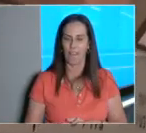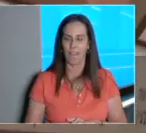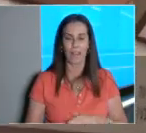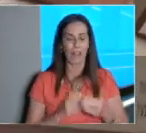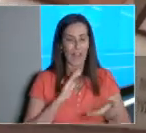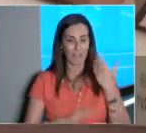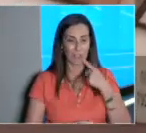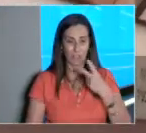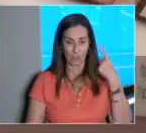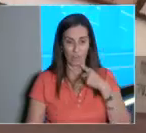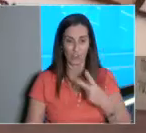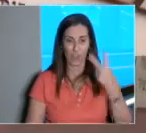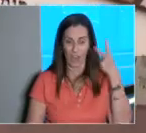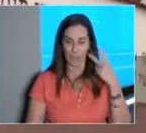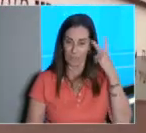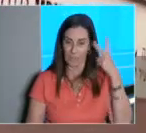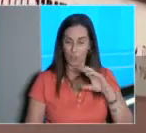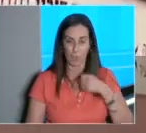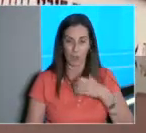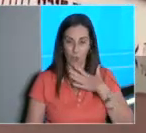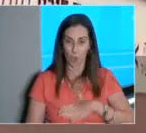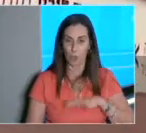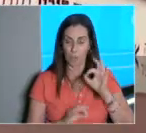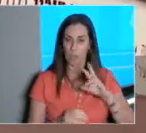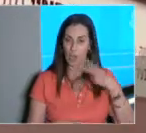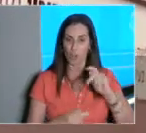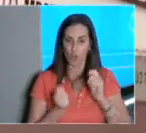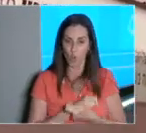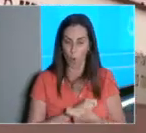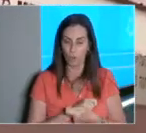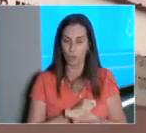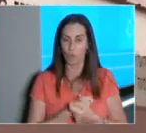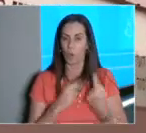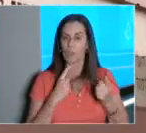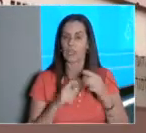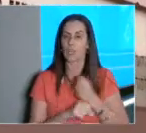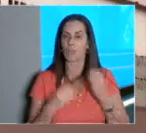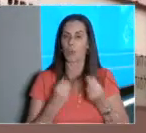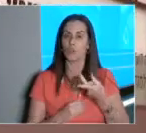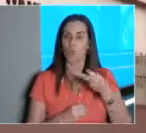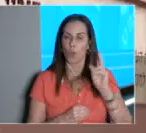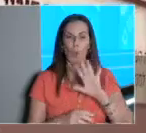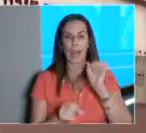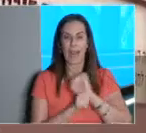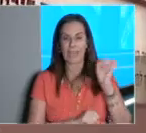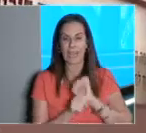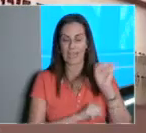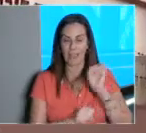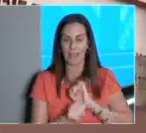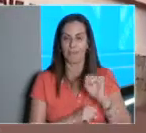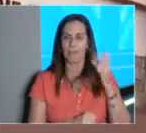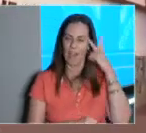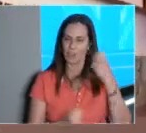מה? לפני שנתיים הבנתי שאם אני רוצה שבאמת יהיה שינוי, כל אחד צריך לעשות משהו יותר מאשר לקטר ולהגיד